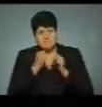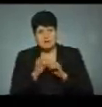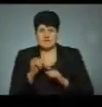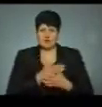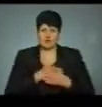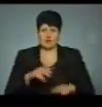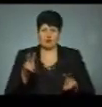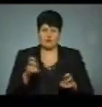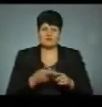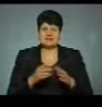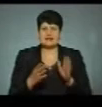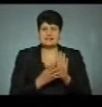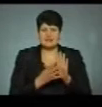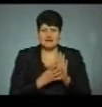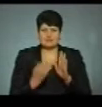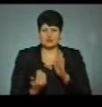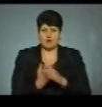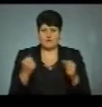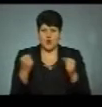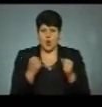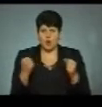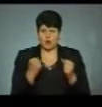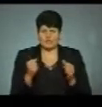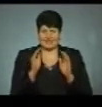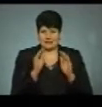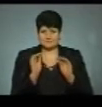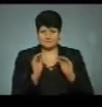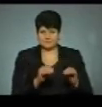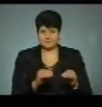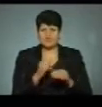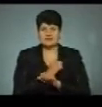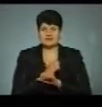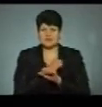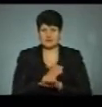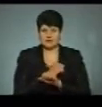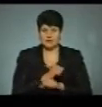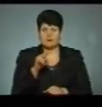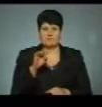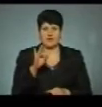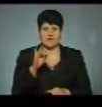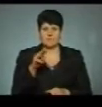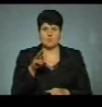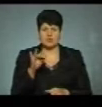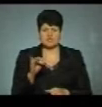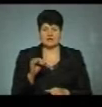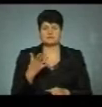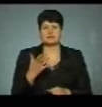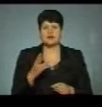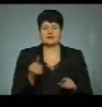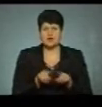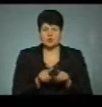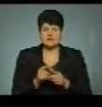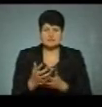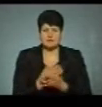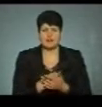Це 9 нових холодильників, їх доправлять у Приморський санаторій для військових в Запорізькій області. Також для бійців на передовій. Зібрали